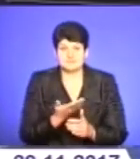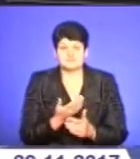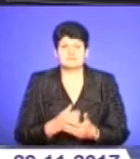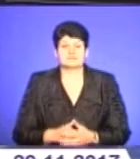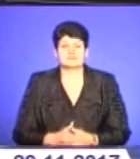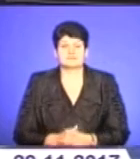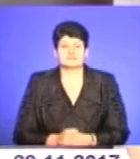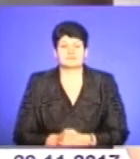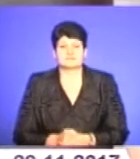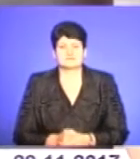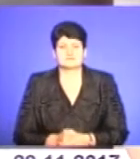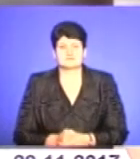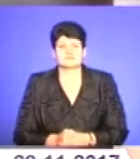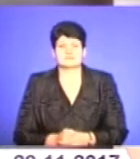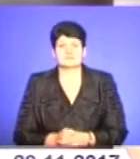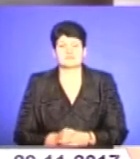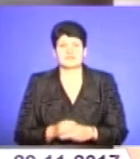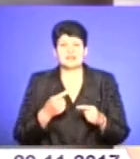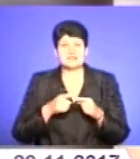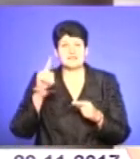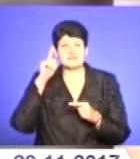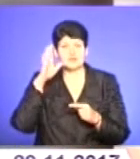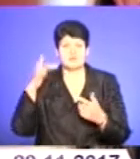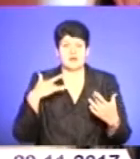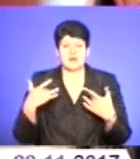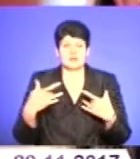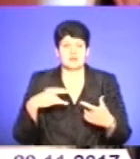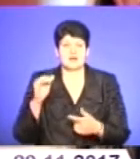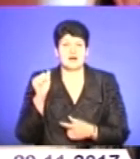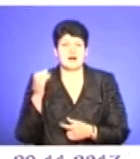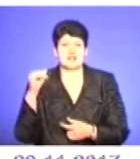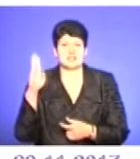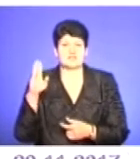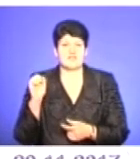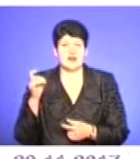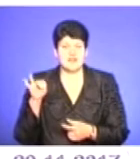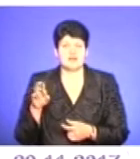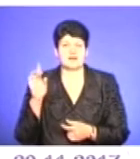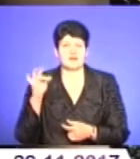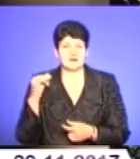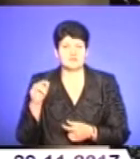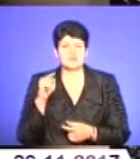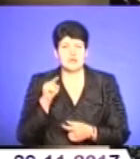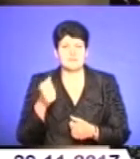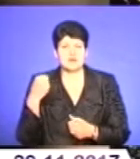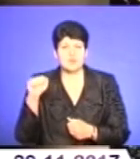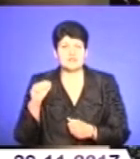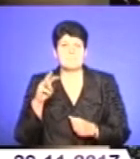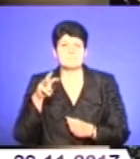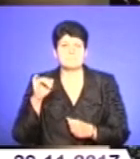Юлія Валах. Це відома індійська акторка Айшварія Рай. Вона фотомодель, переможниця конкурсу «Міс